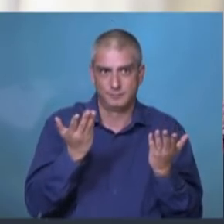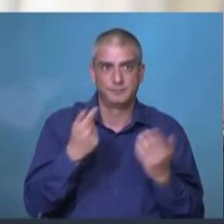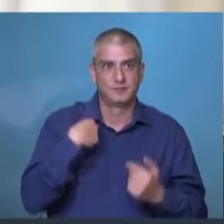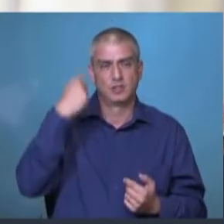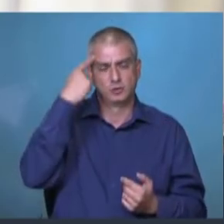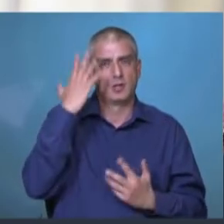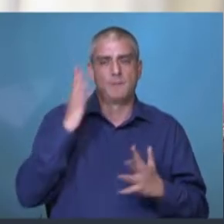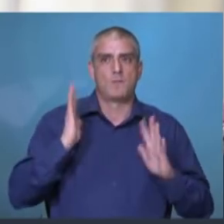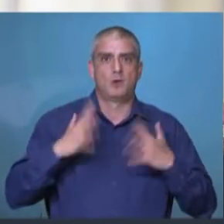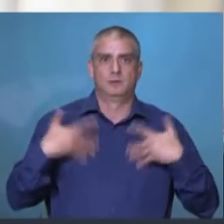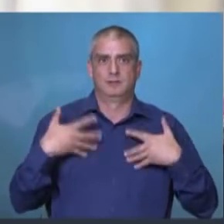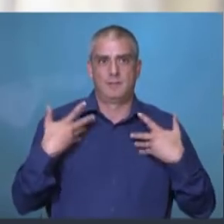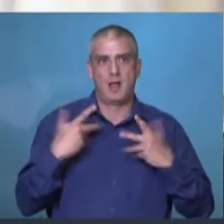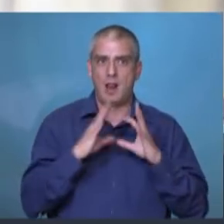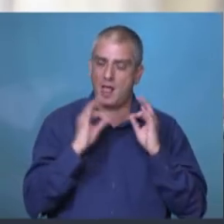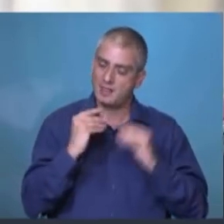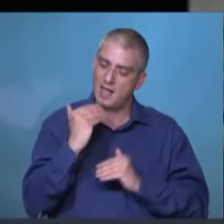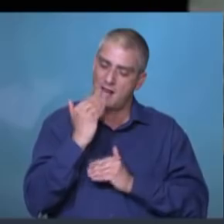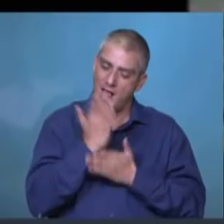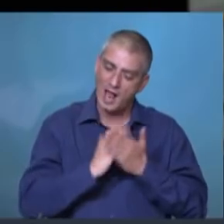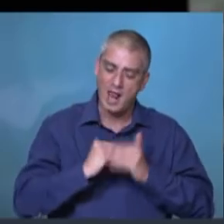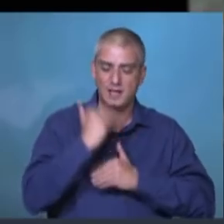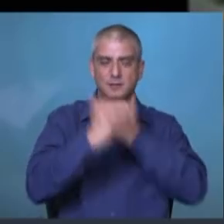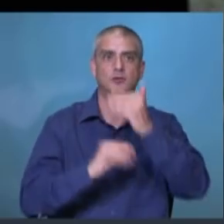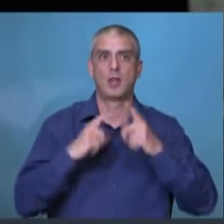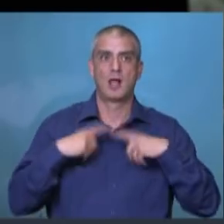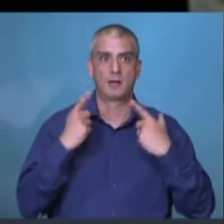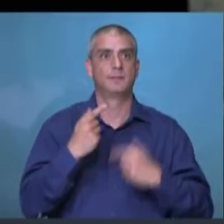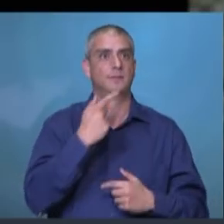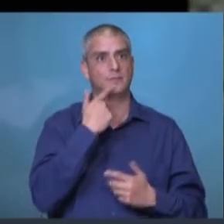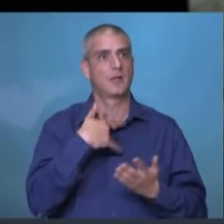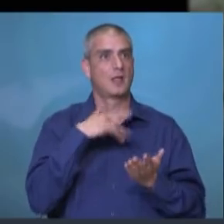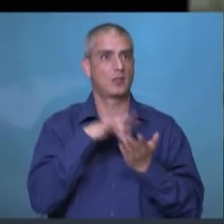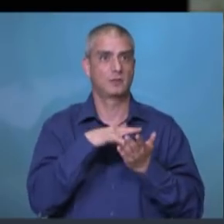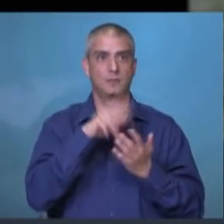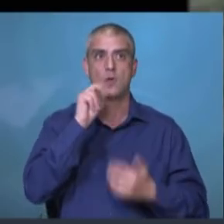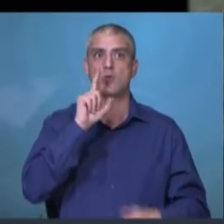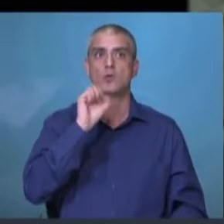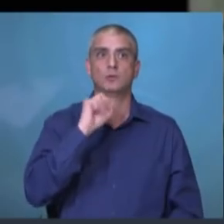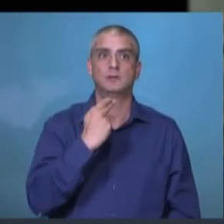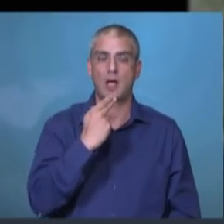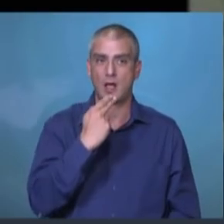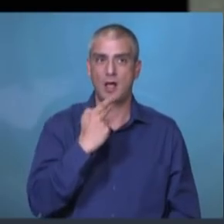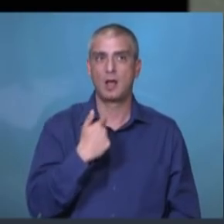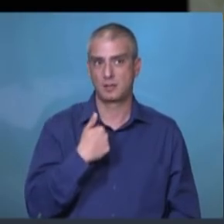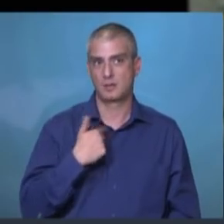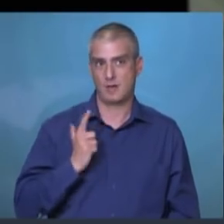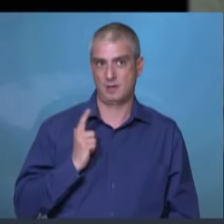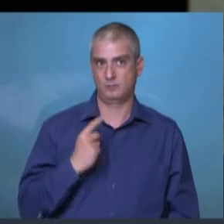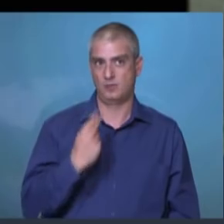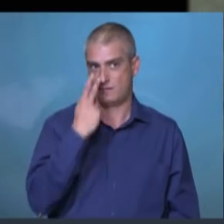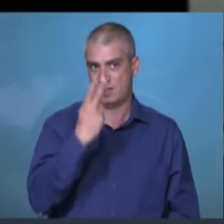just really happy to start the next chapter in his life. טוב, אנחנו בנוסה. אנחנו מחכים